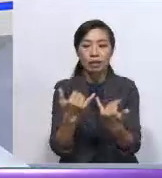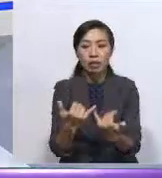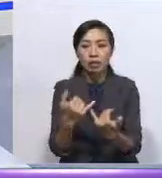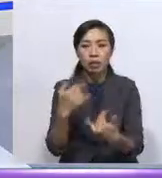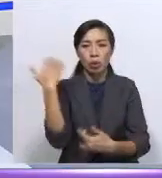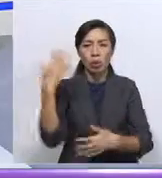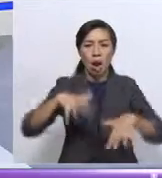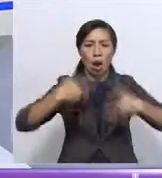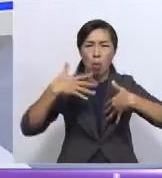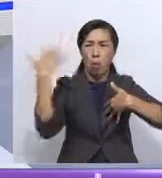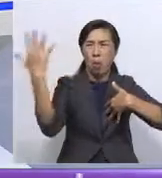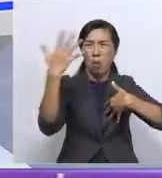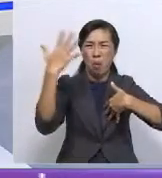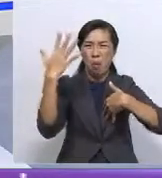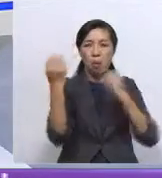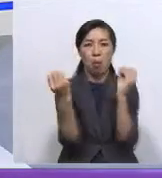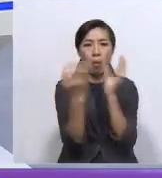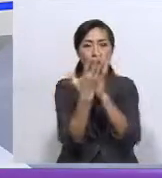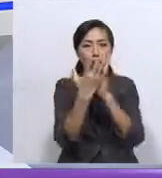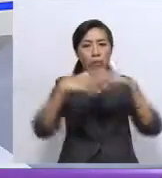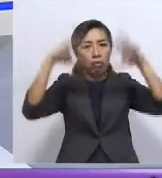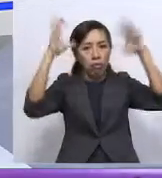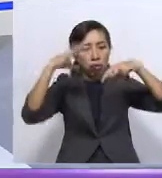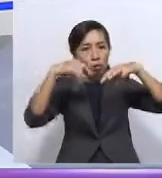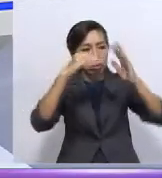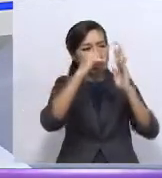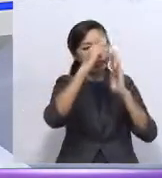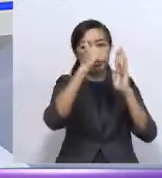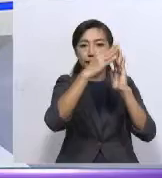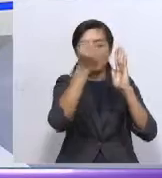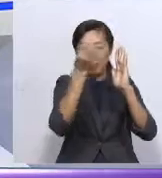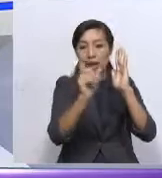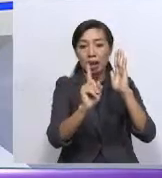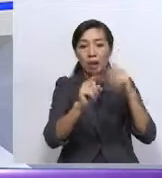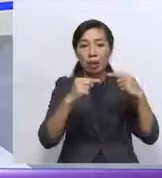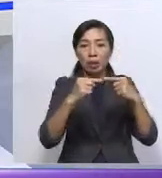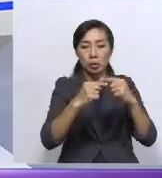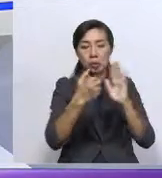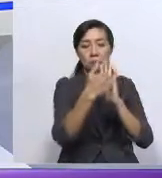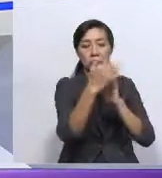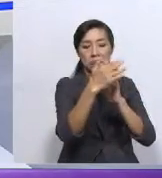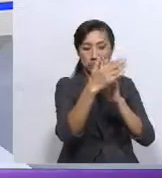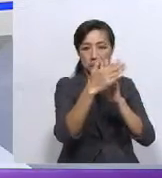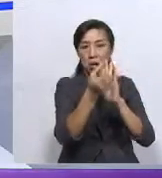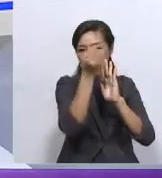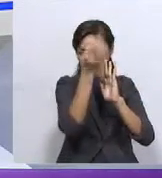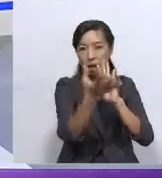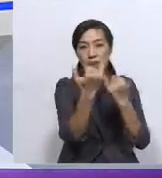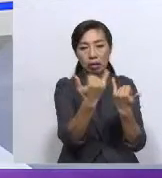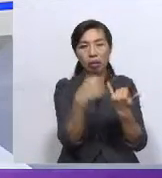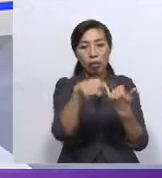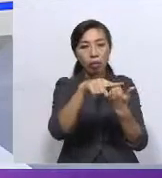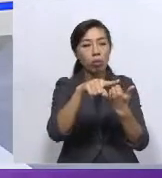คุณผู้ชมครับสำหรับพายุฤดูร้อนนะครับที่ตอนนี้เกิดขึ้นในพื้นที่ตอนบนนะครับโดยเฉพาะพื้นที่ภาคตะวันออกเฉียงเหนือภาคอีสานนะครับซึ่